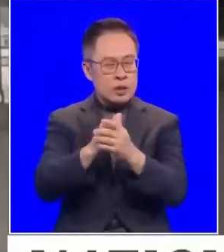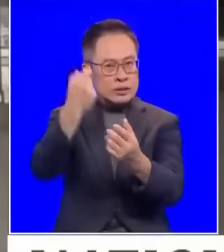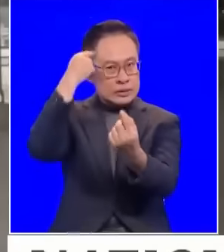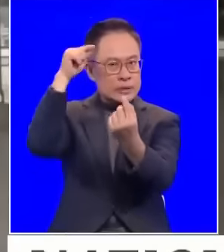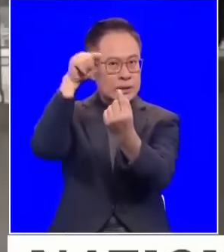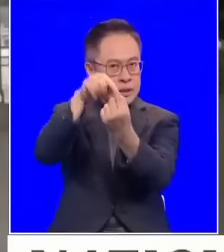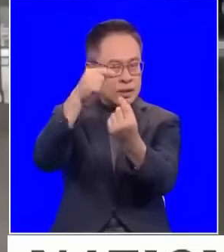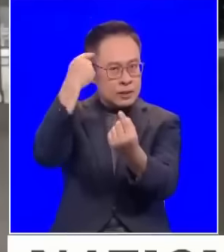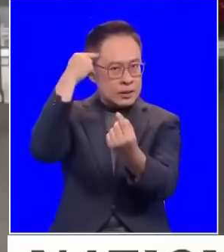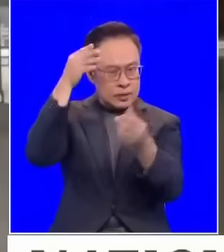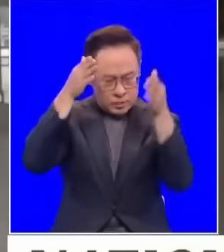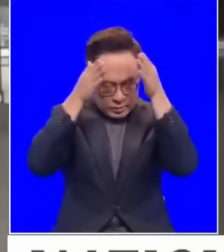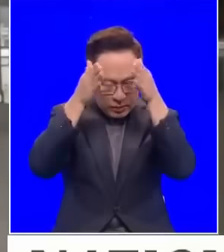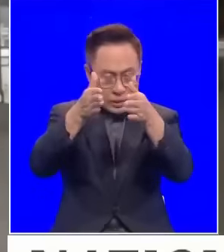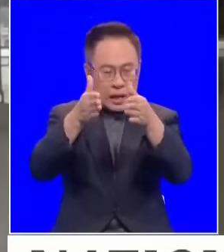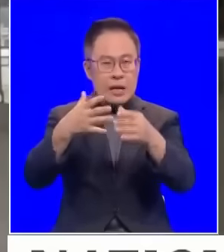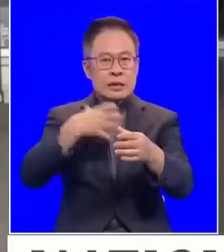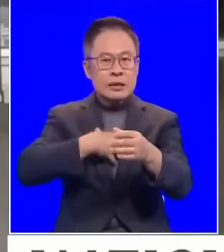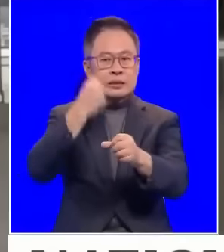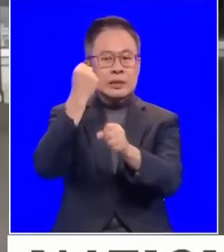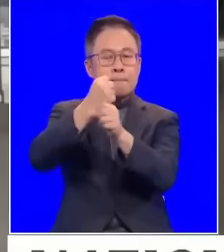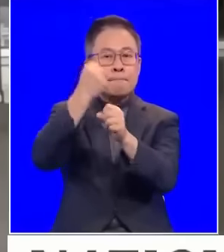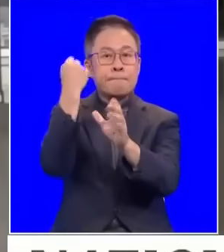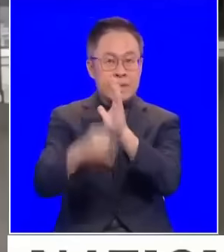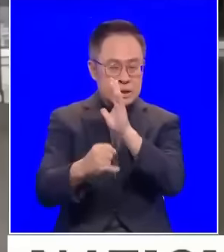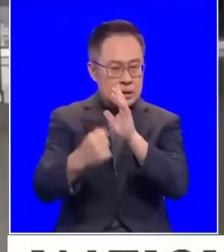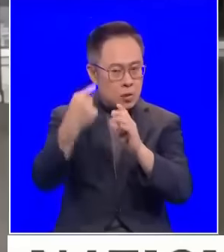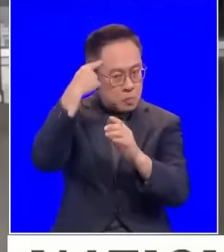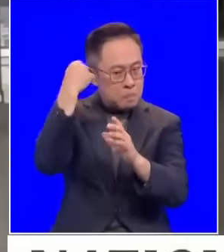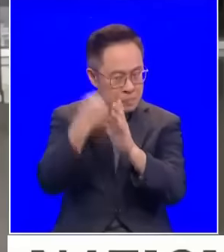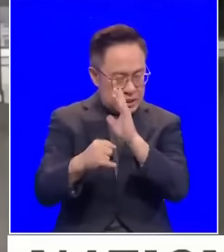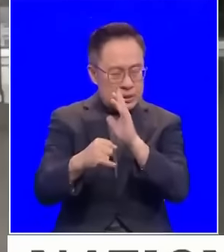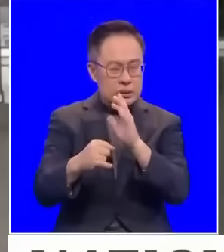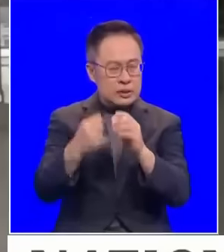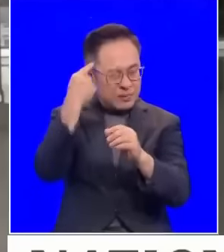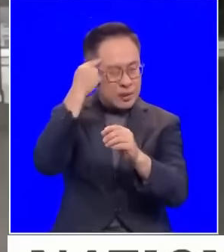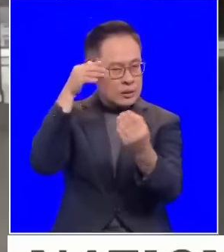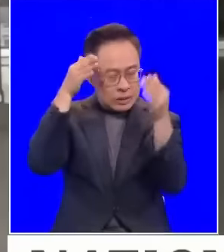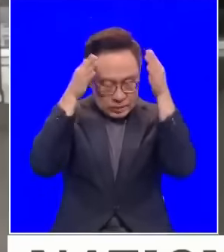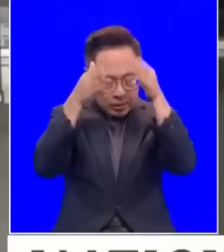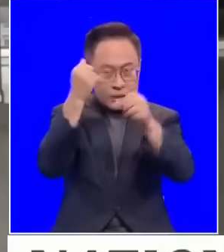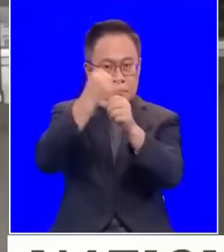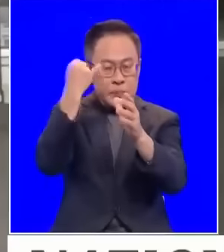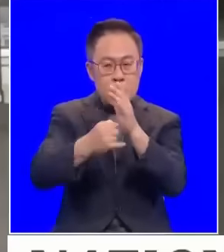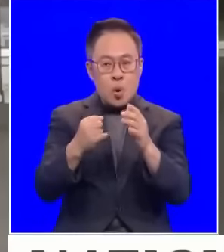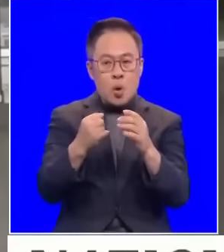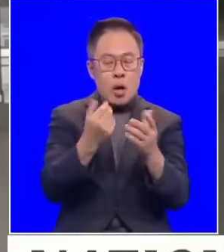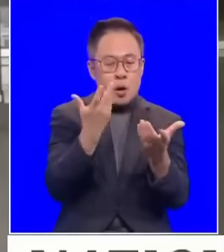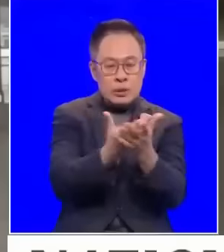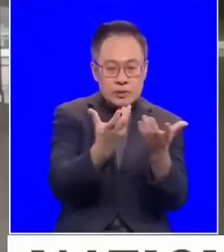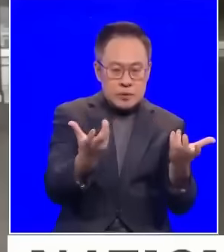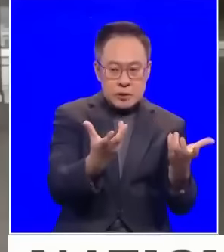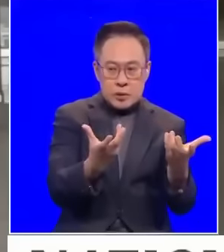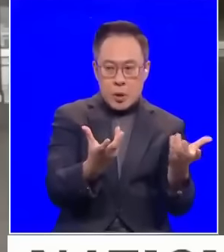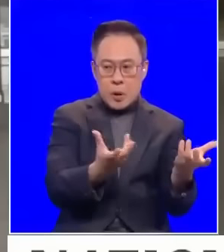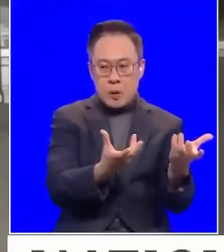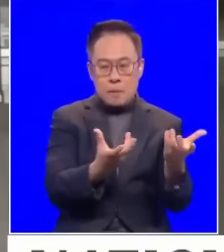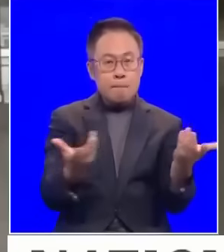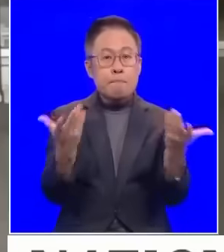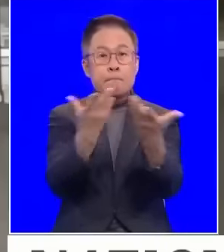ติการของการกระทำความผิดนะคะขณะเดียวกันนั้นในส่วนของผู้เสียหายตอนนี้เนี่ยนะคะถ้าเฉพาะคนที่เดินทางมาแจ้งความ